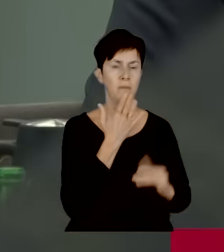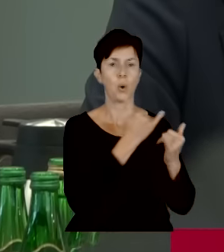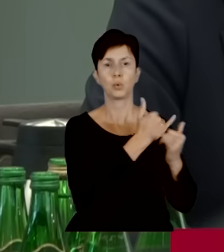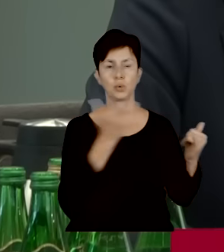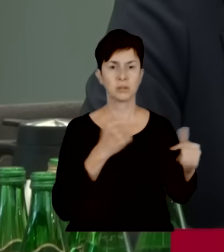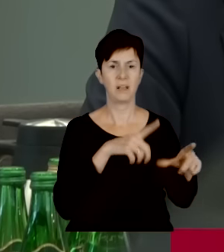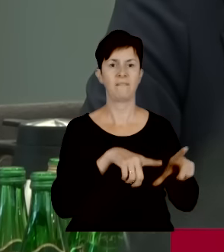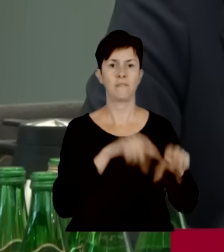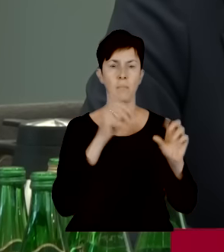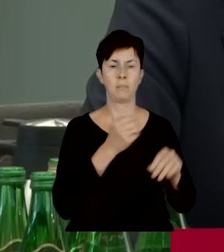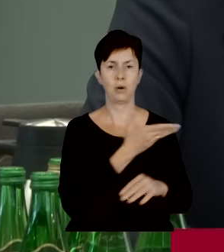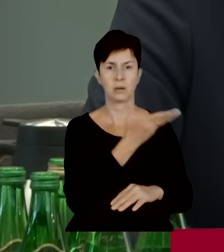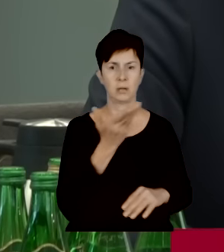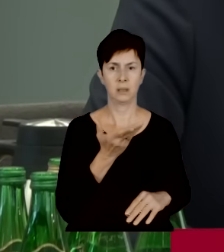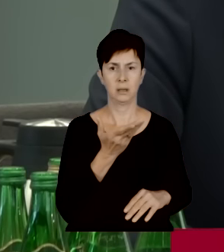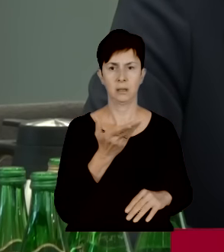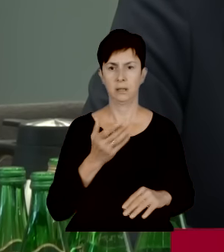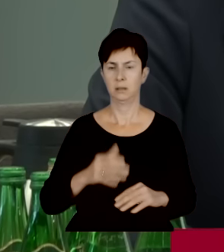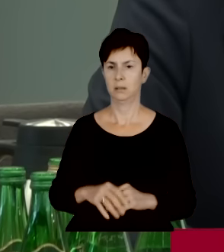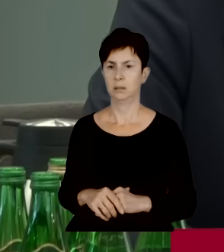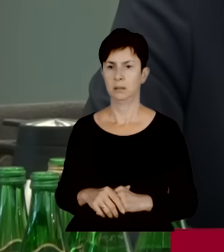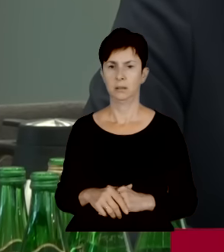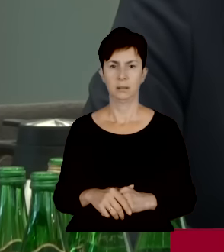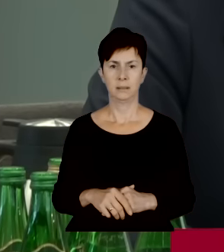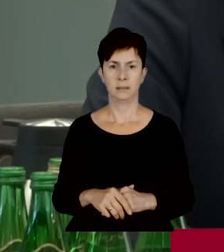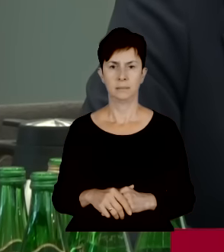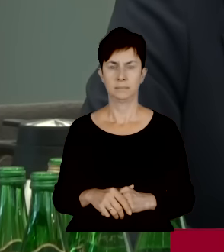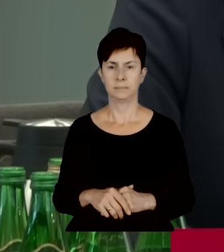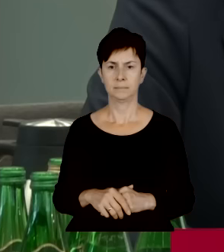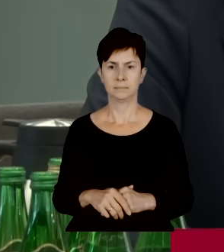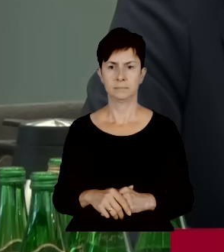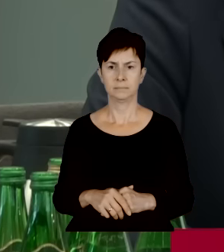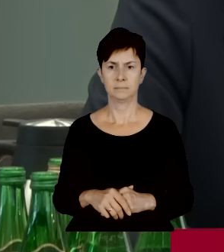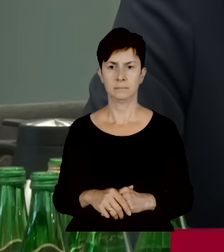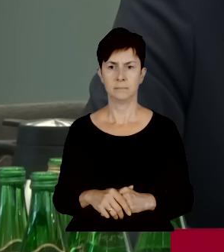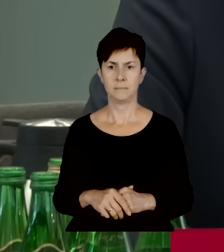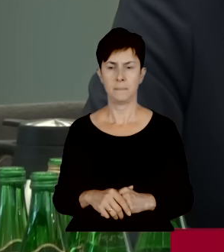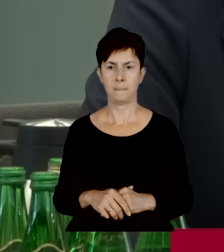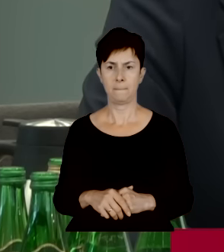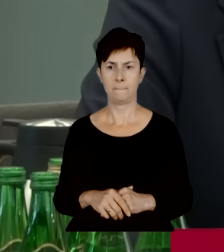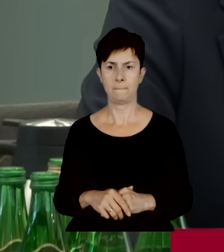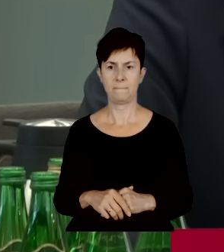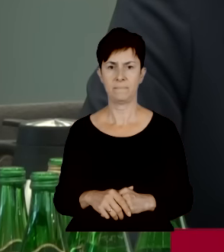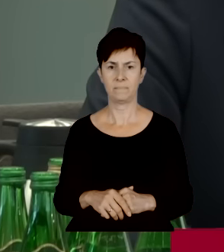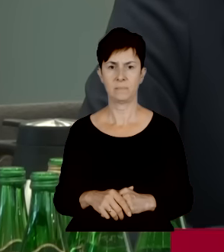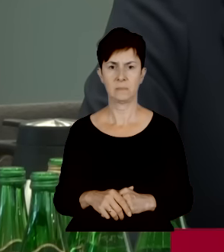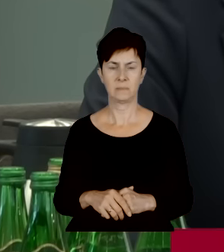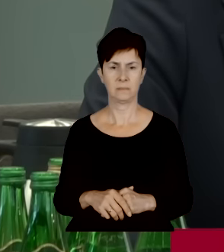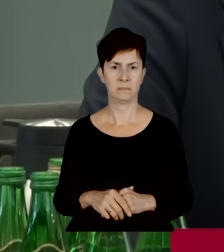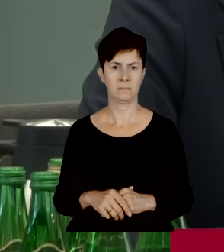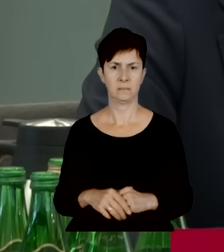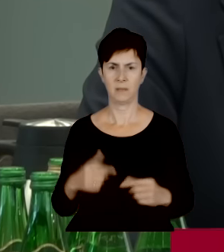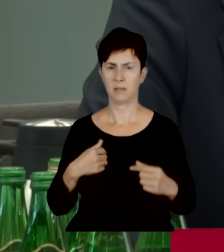jako doradca pana premiera Tuska może tak sam pan powiedział że przy różnych wyborach Ja nie byłem doradcą pana